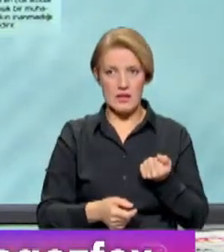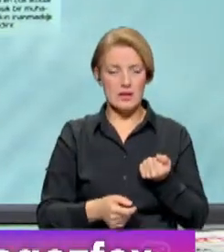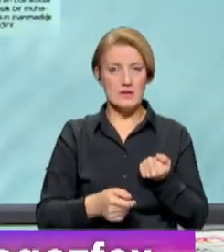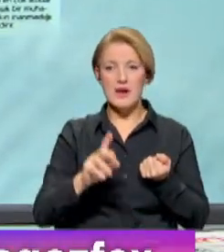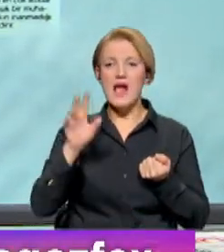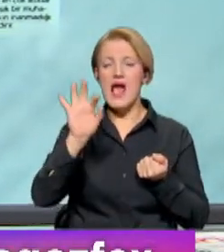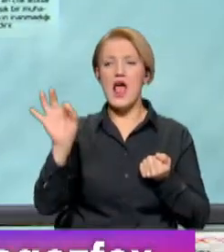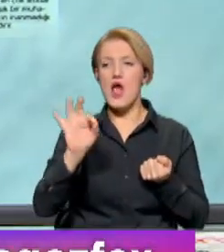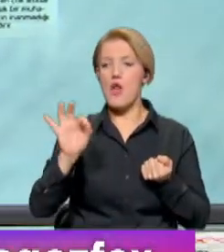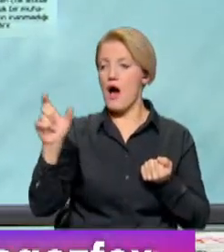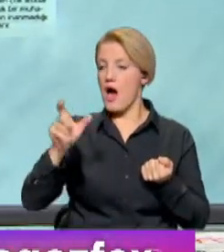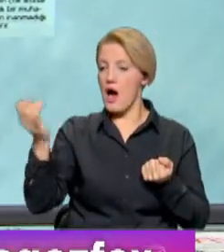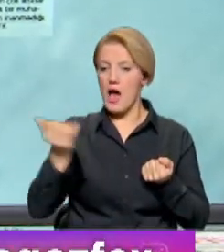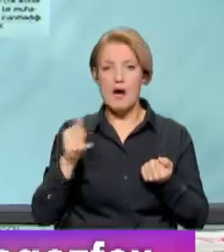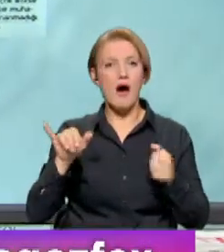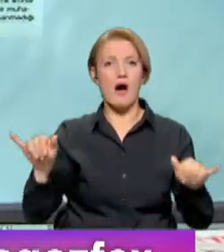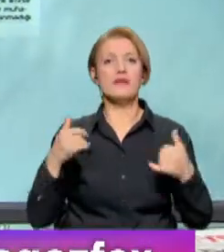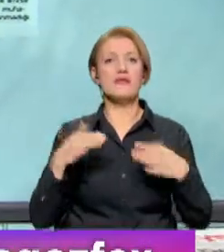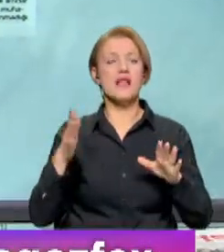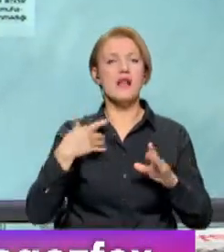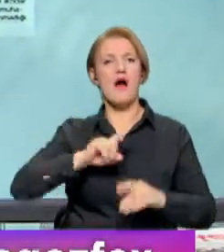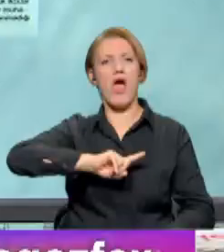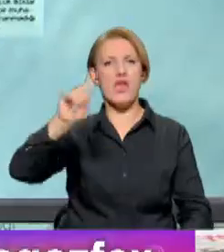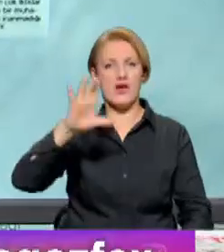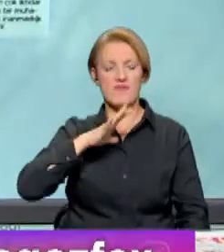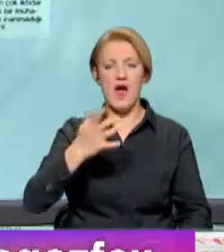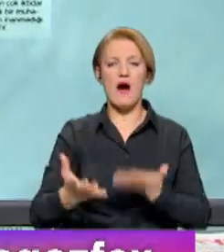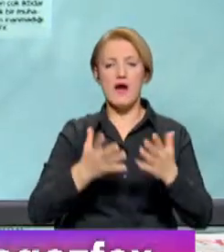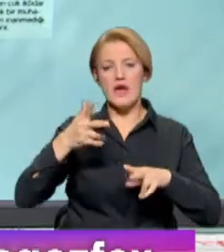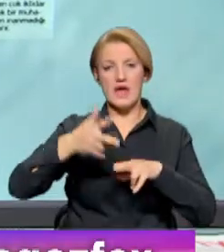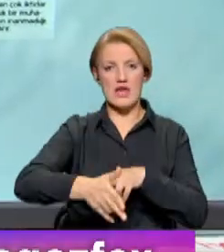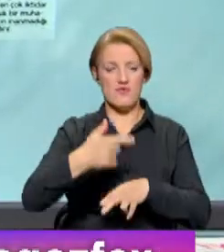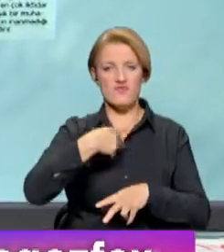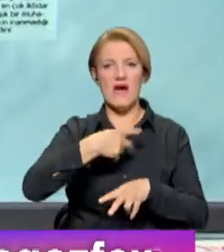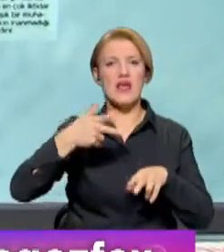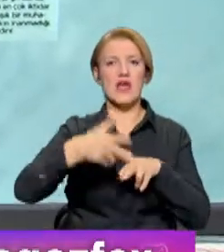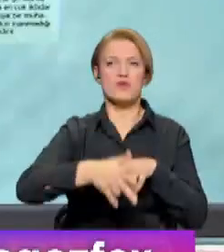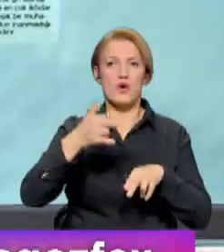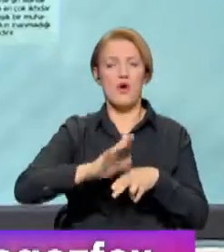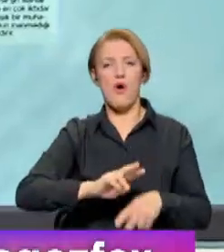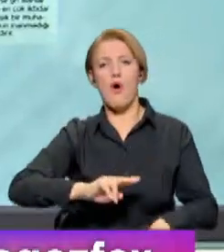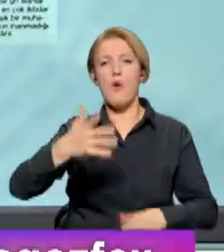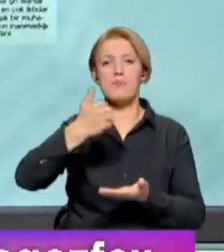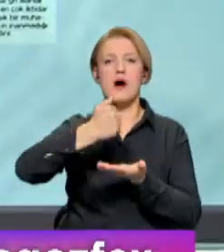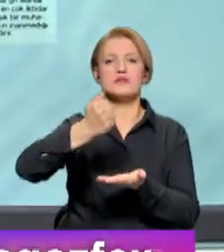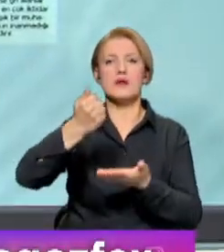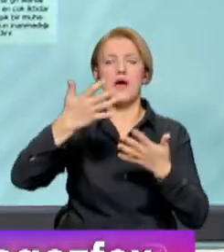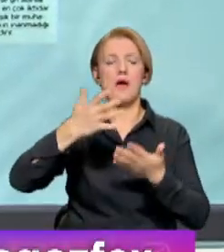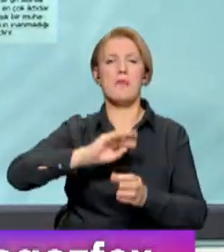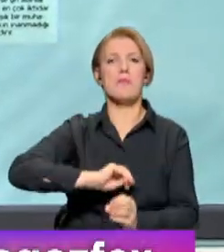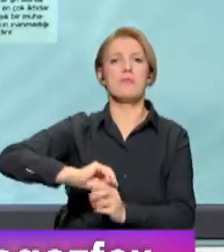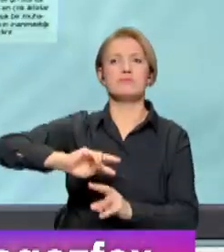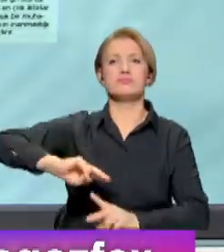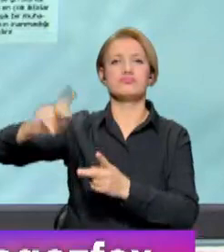itirazımız var çalışanları olarak neye kaynağında kesiliyor bizim vergilerimiz hop hazineye aktarılıyor ama